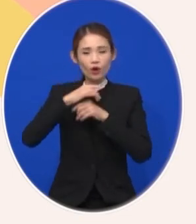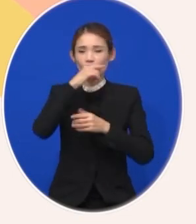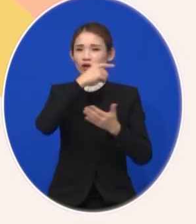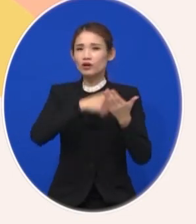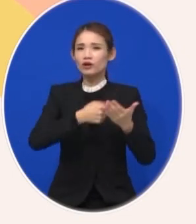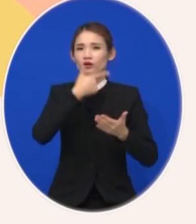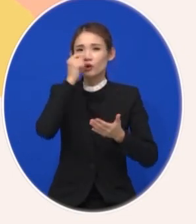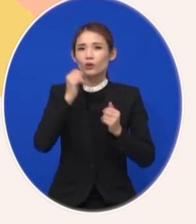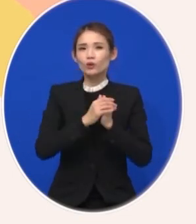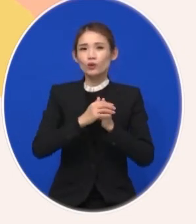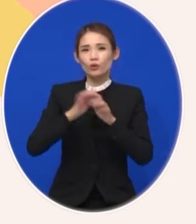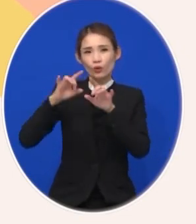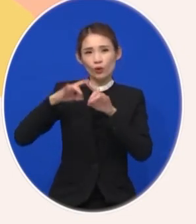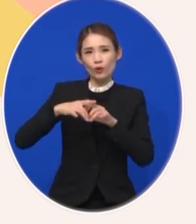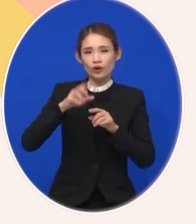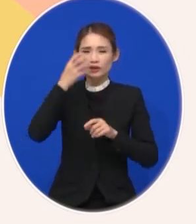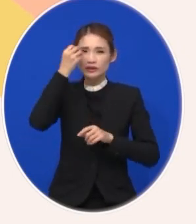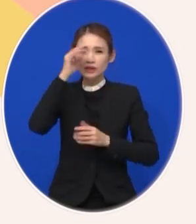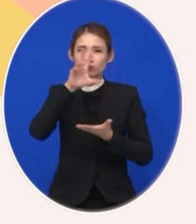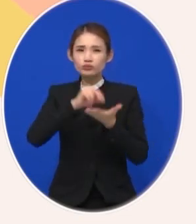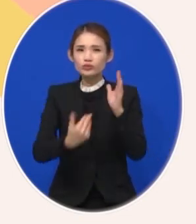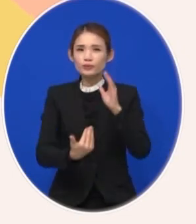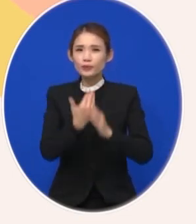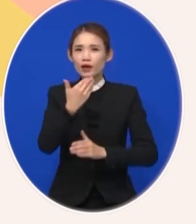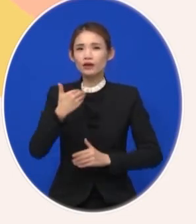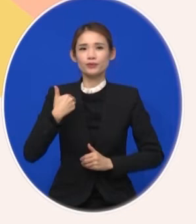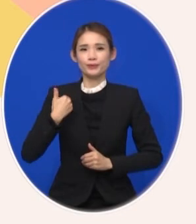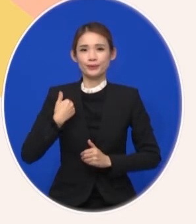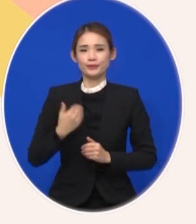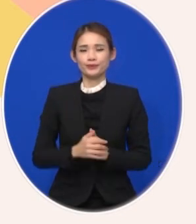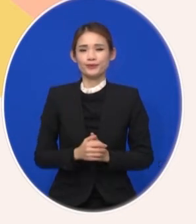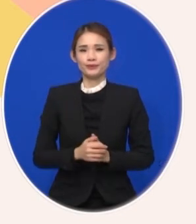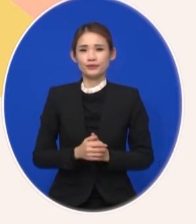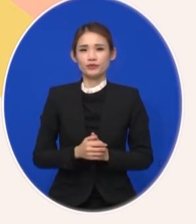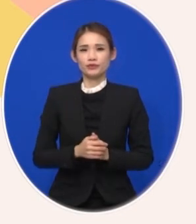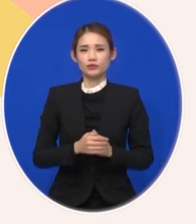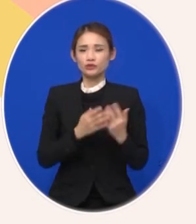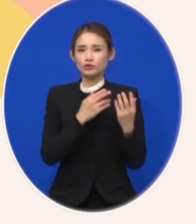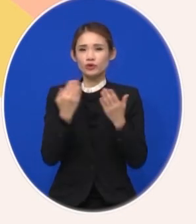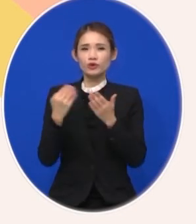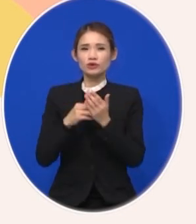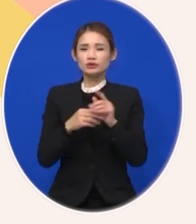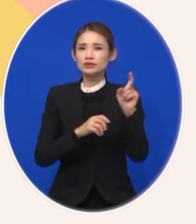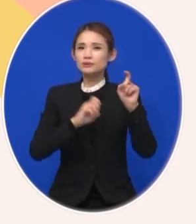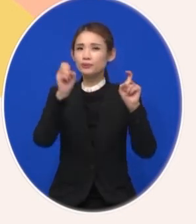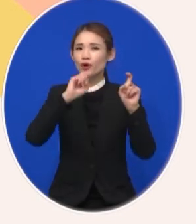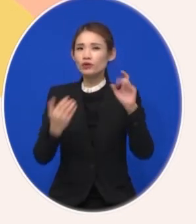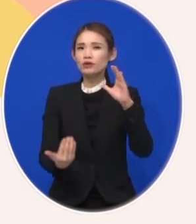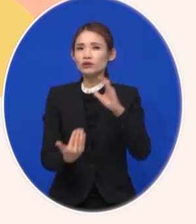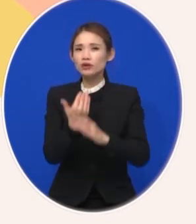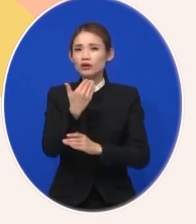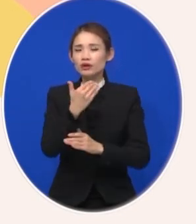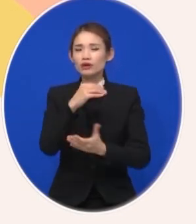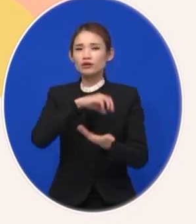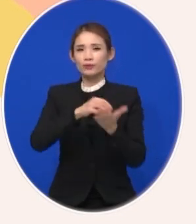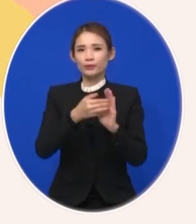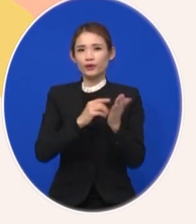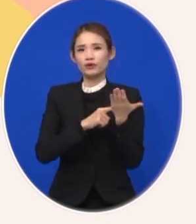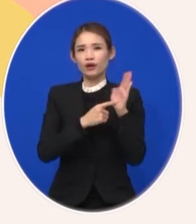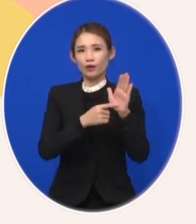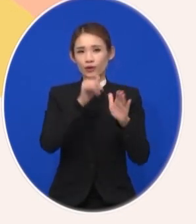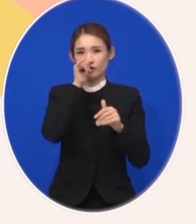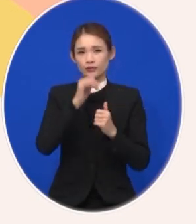신경관 결손, 골격계 이상, 비뇨기 기형 등을 일으킬 수 있습니다. 많게는 10%까지 유발하는 것으로